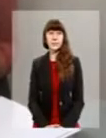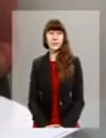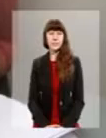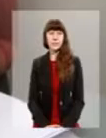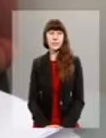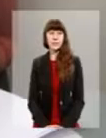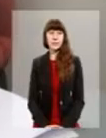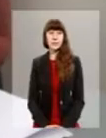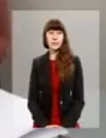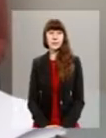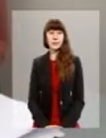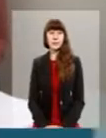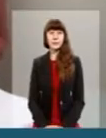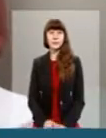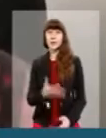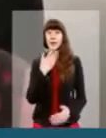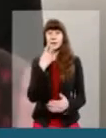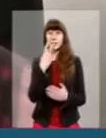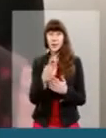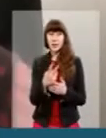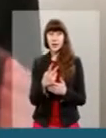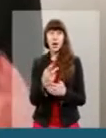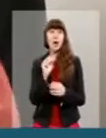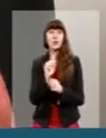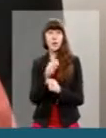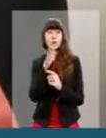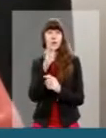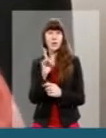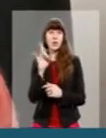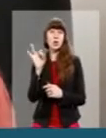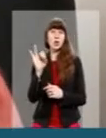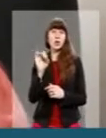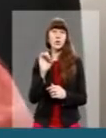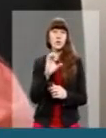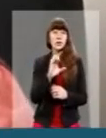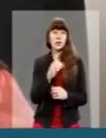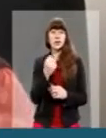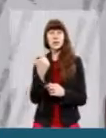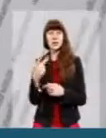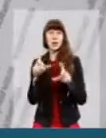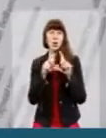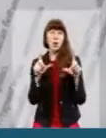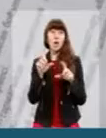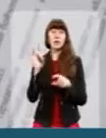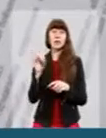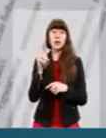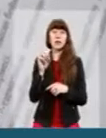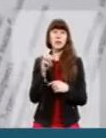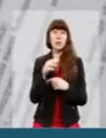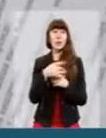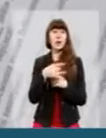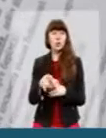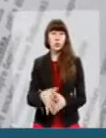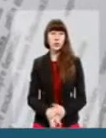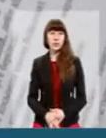Коронавирус пандемиясы кезіндегі шектеулерге қарамастан Алтынсарин ауданының бірқатар мекемелер жұмыстарын тоқтатпай шығармашылық белсенділігін жаңа қырынан